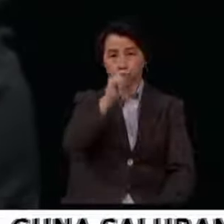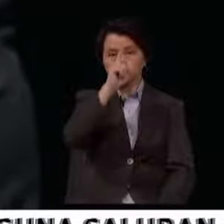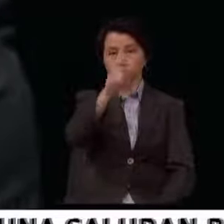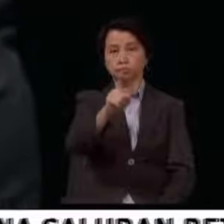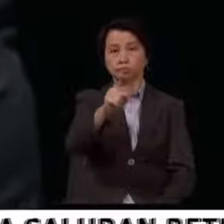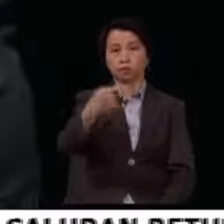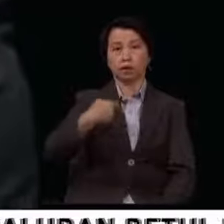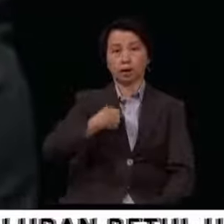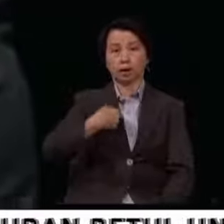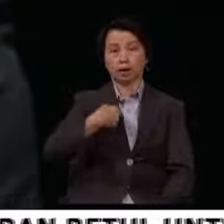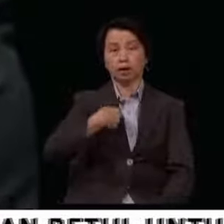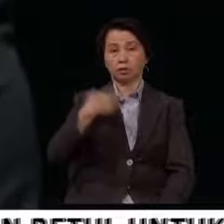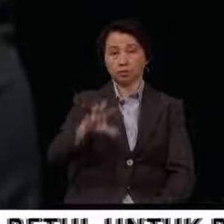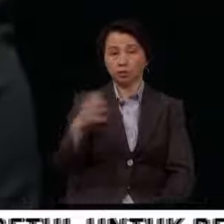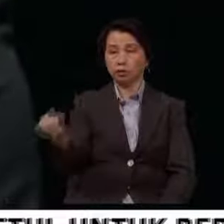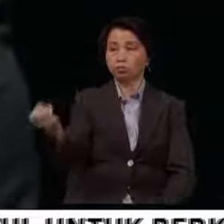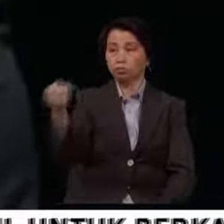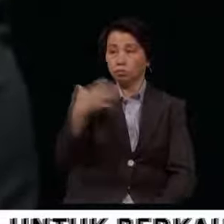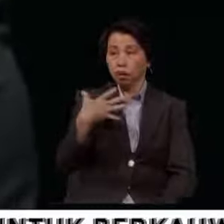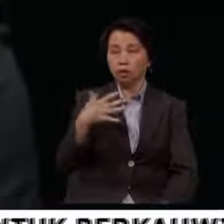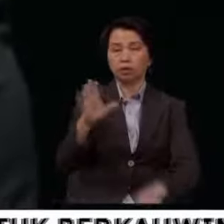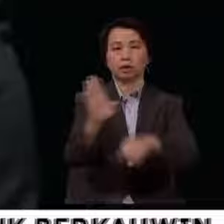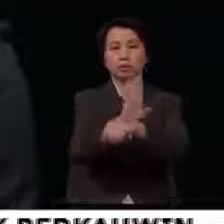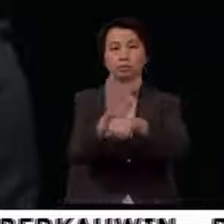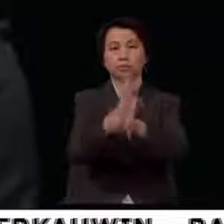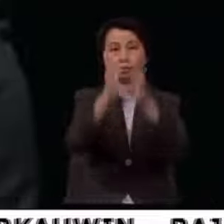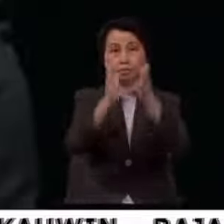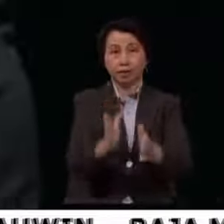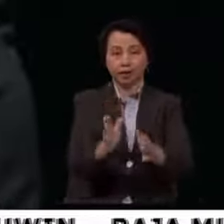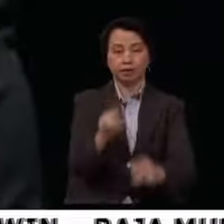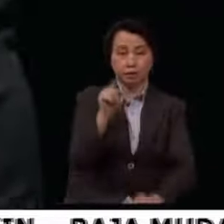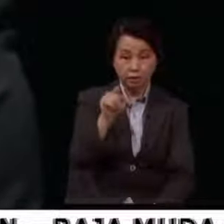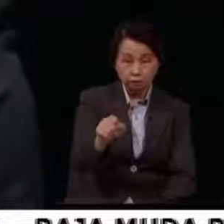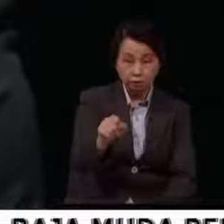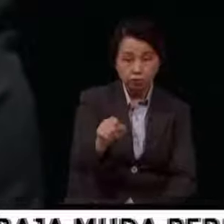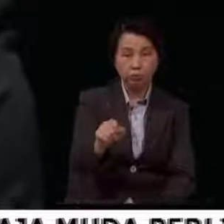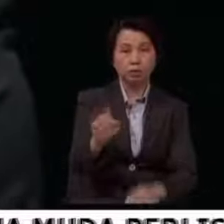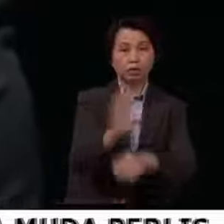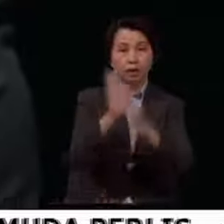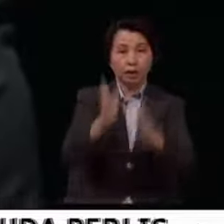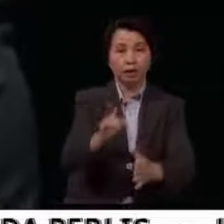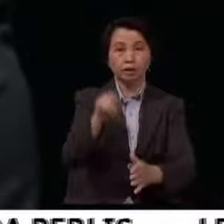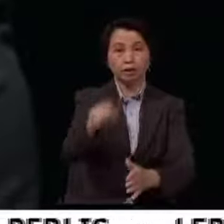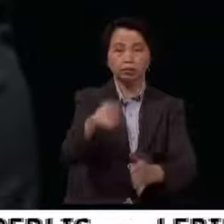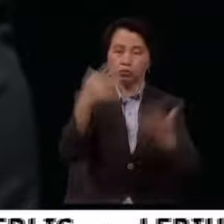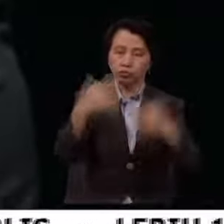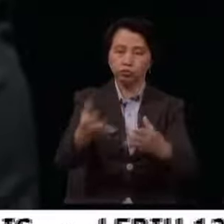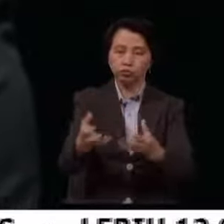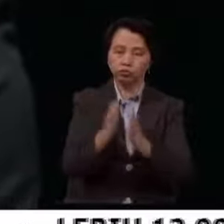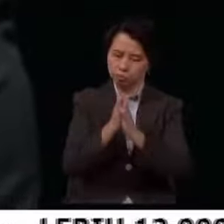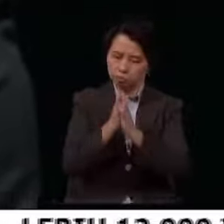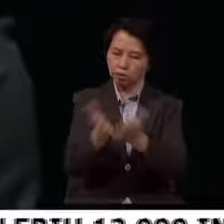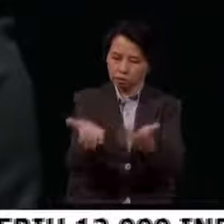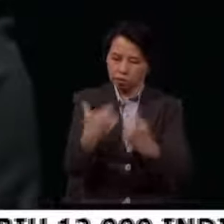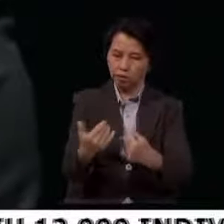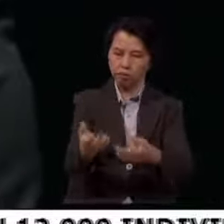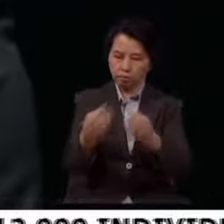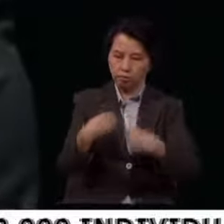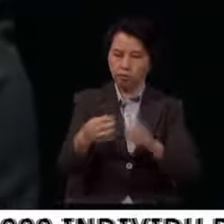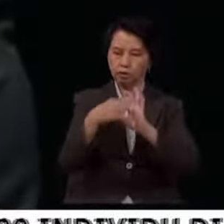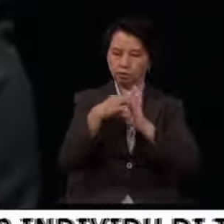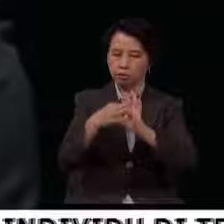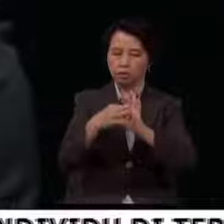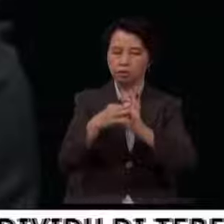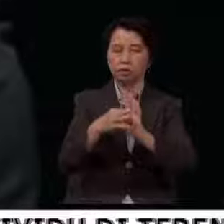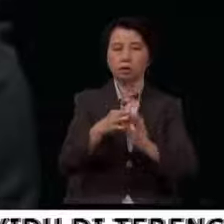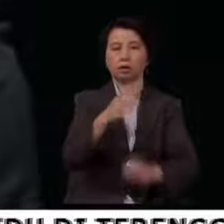menjalankan Sisi akan Ya udah tetapi pria jatuh menolak tak tahulah sebab-sebab kalian